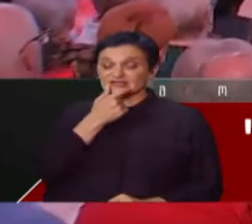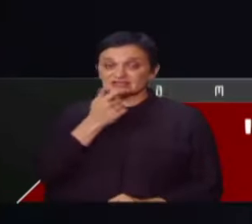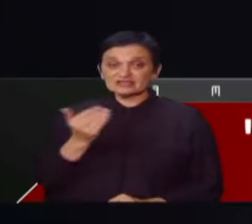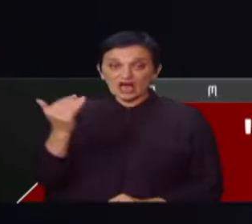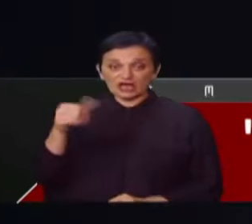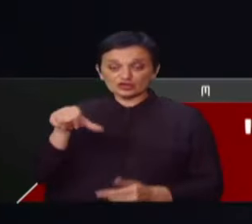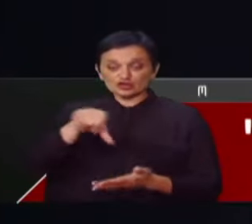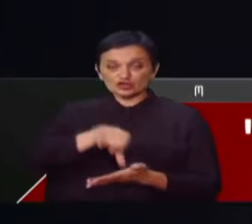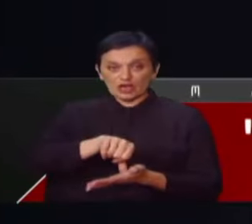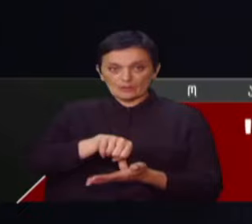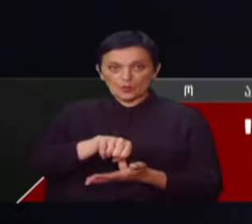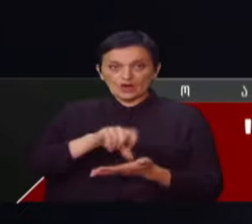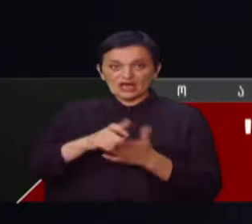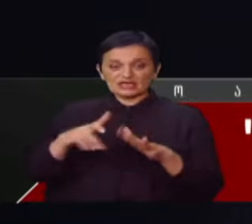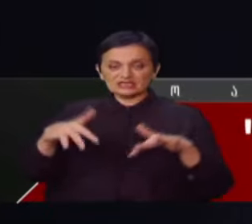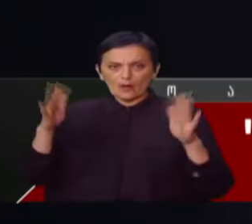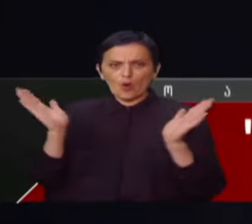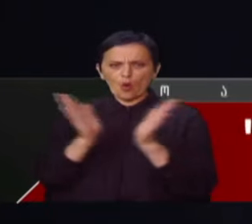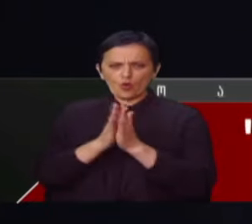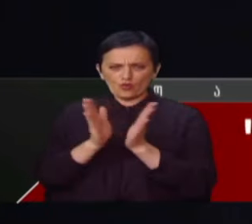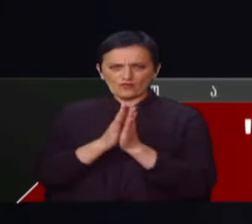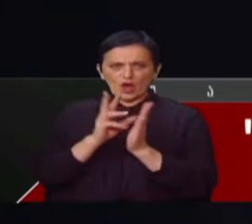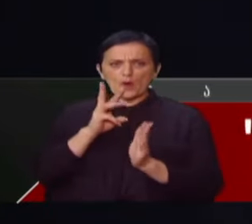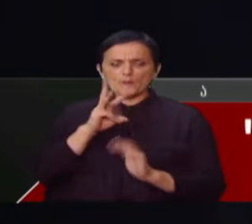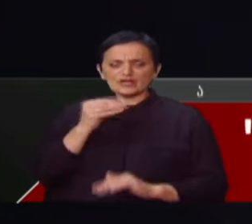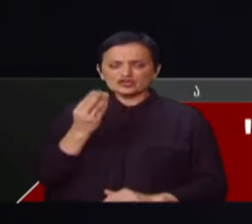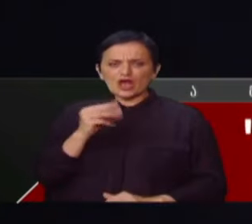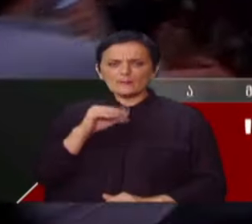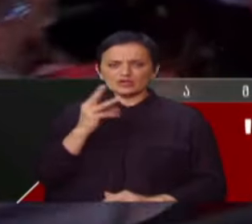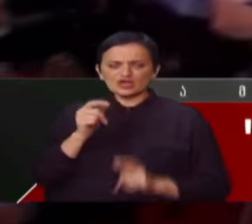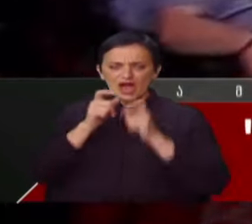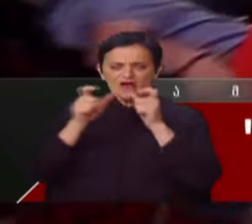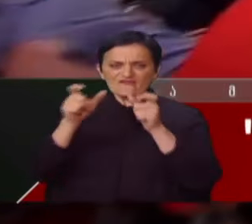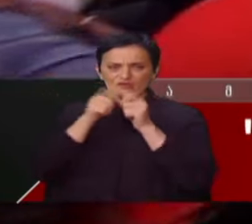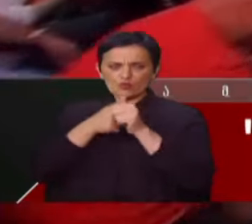სააკაშვილის წარმომადგენელი, დარბაში ოვაციები და მიშა მიშას სახელი მოხვა.